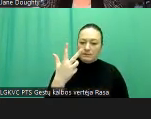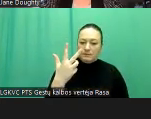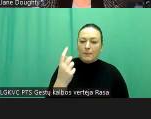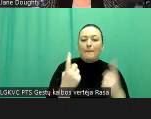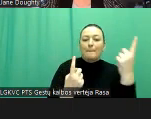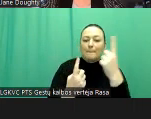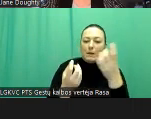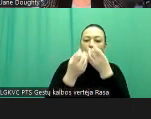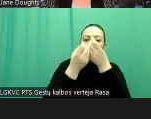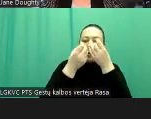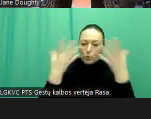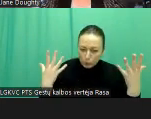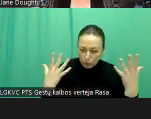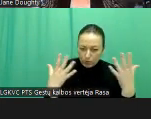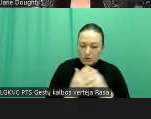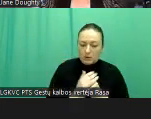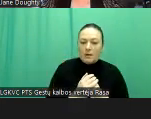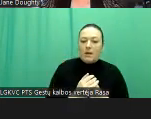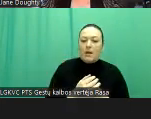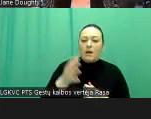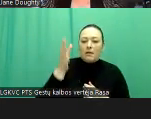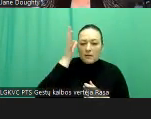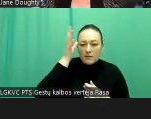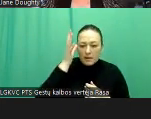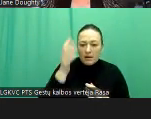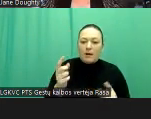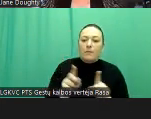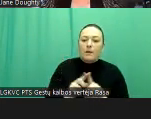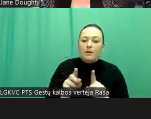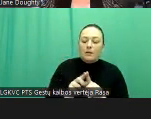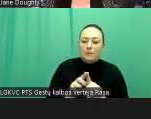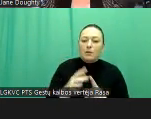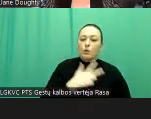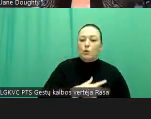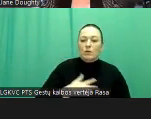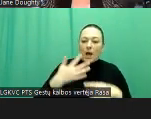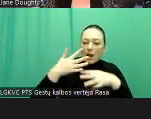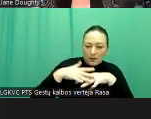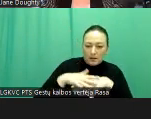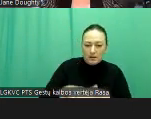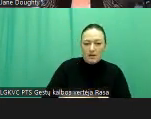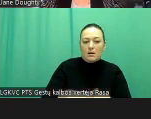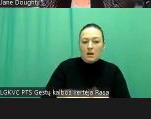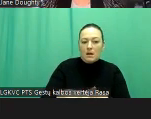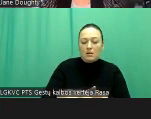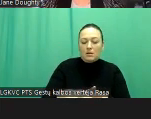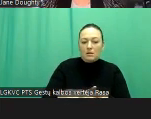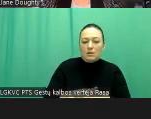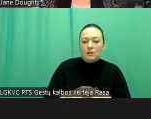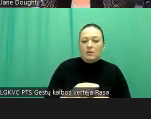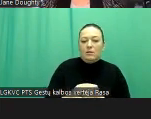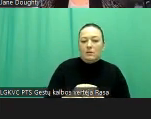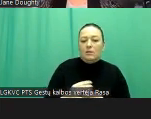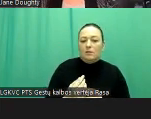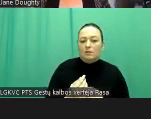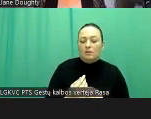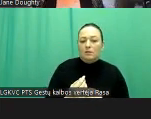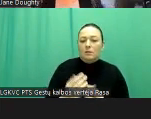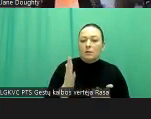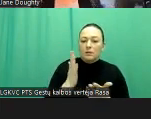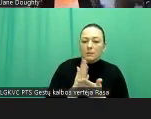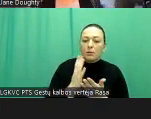Pirmiausia, kultūrinis identitetas arba tapatybė, socialinė integracija ir tvari plėtra, kuri